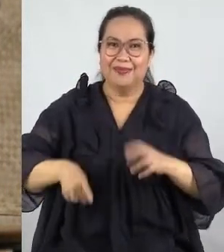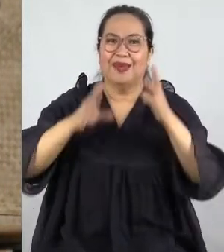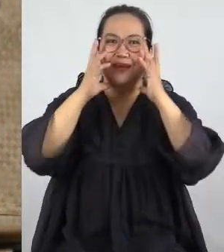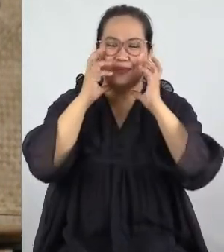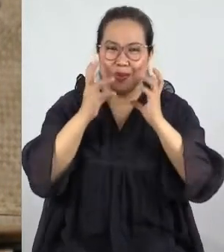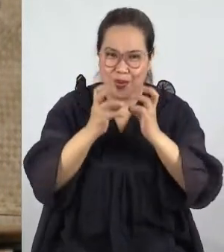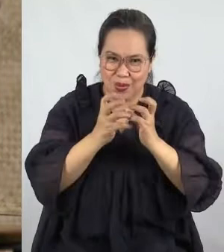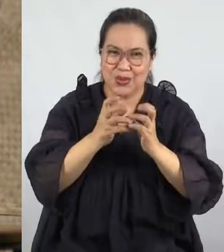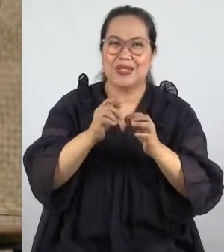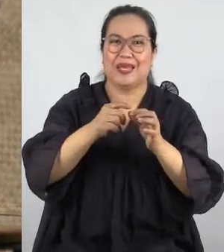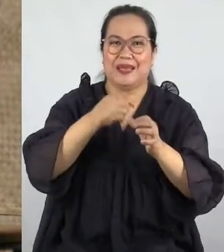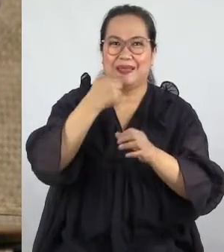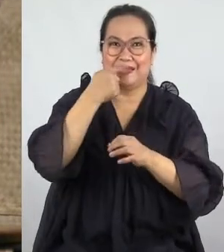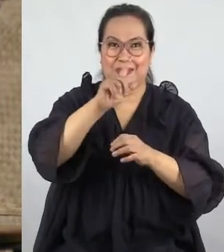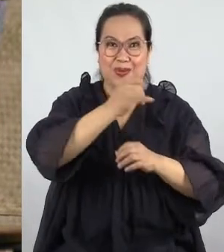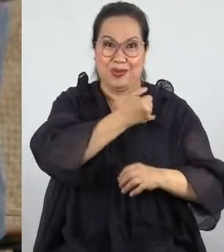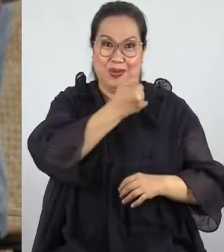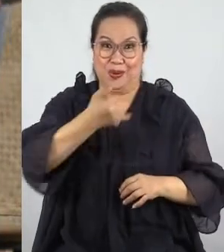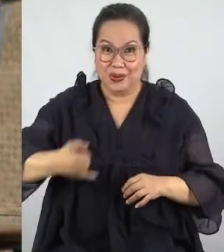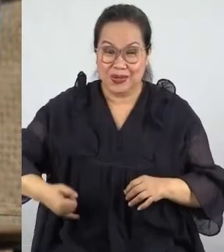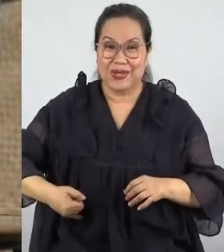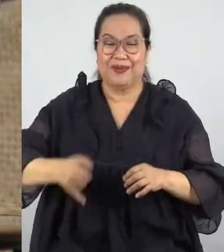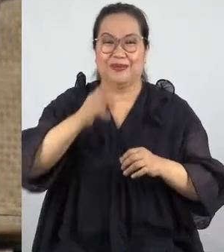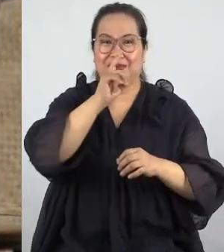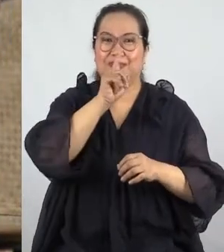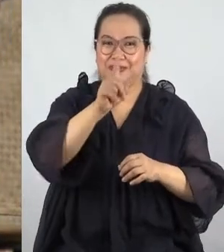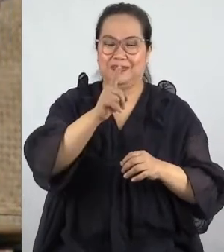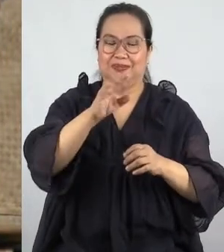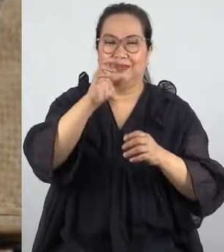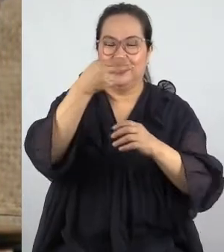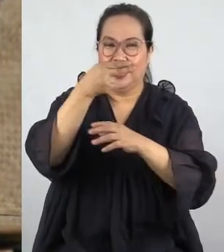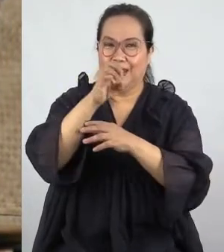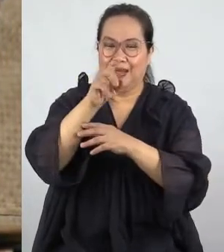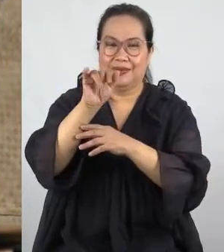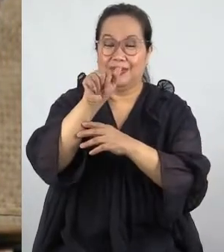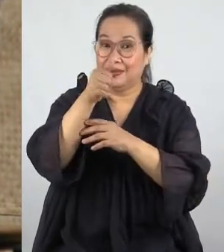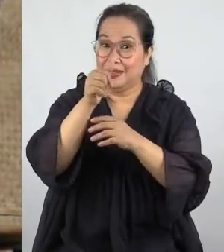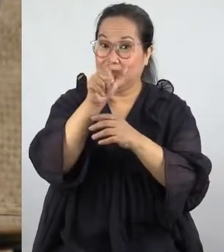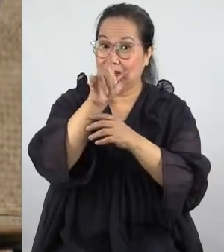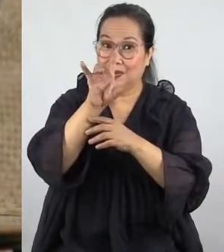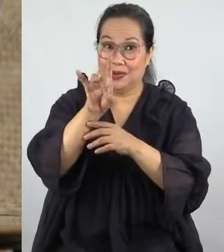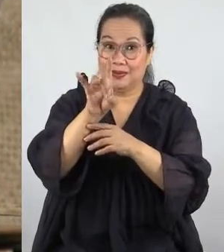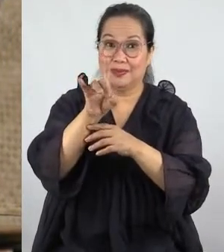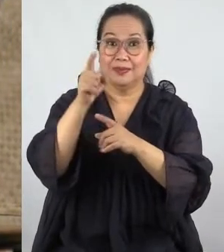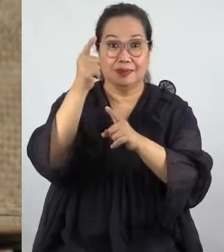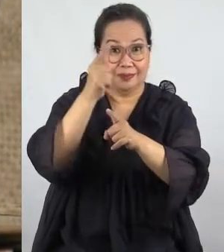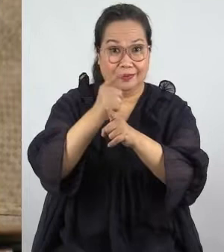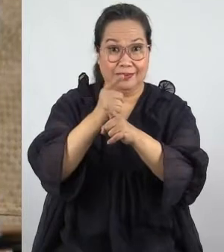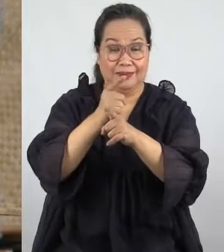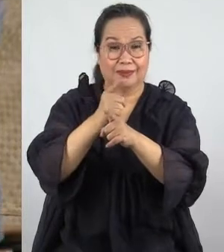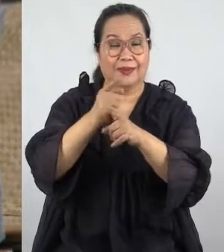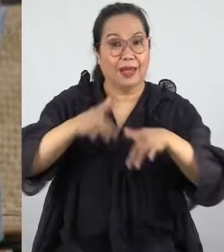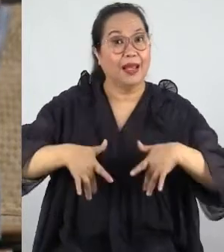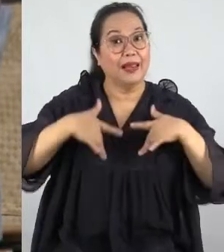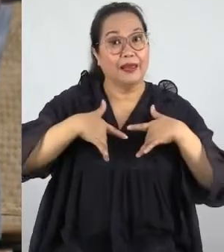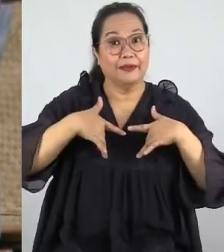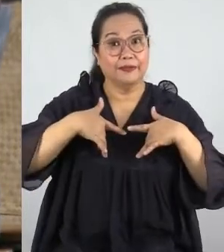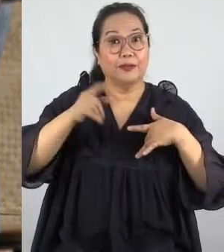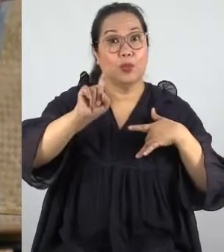ay tinutukoy niya sa Hebrews 10:38. But my righteous one shall live by faith, sabi